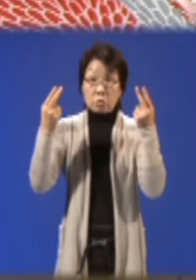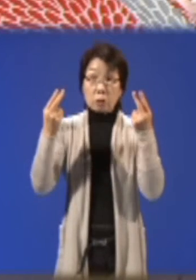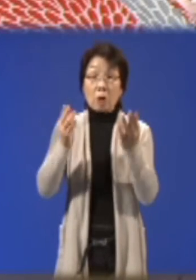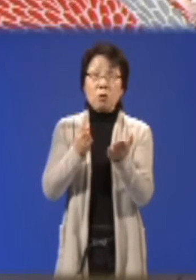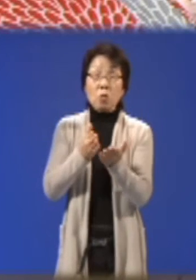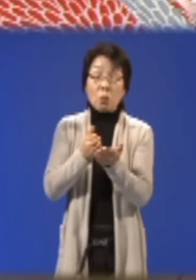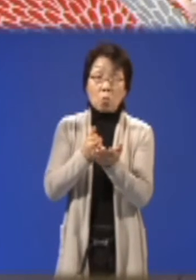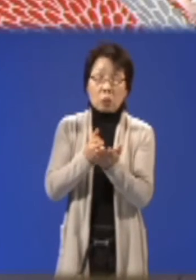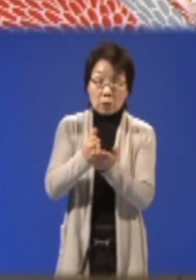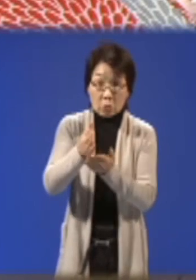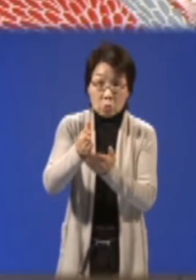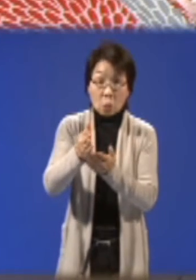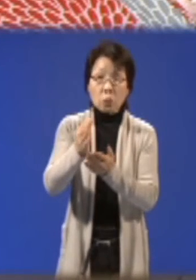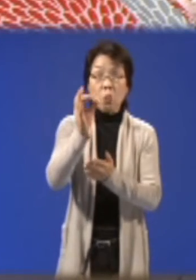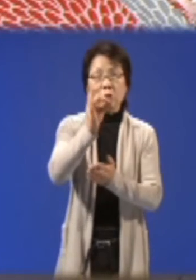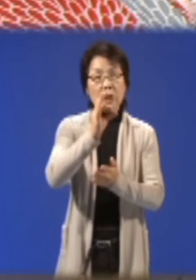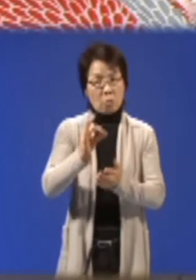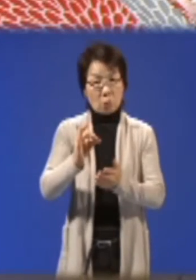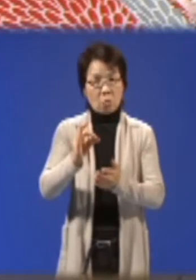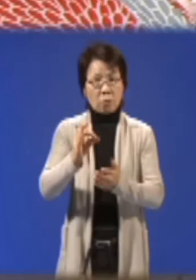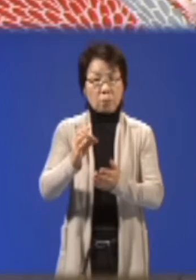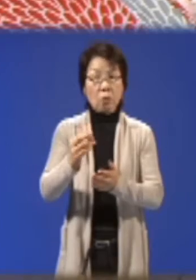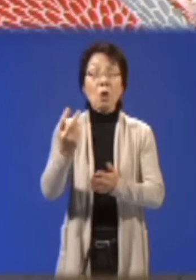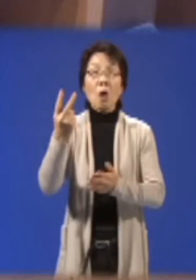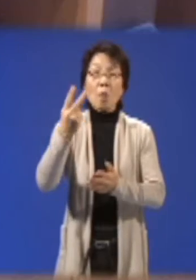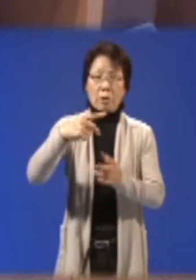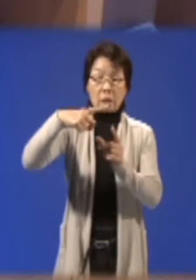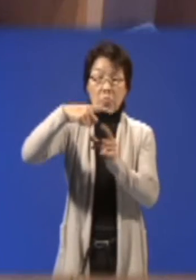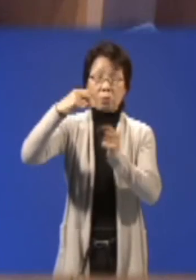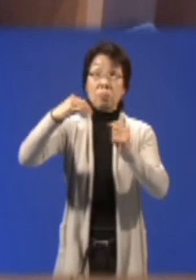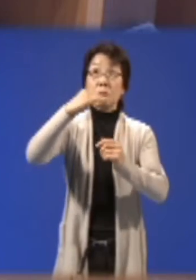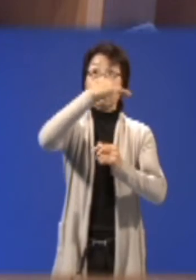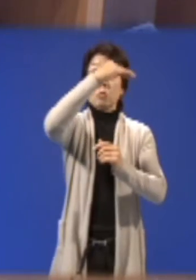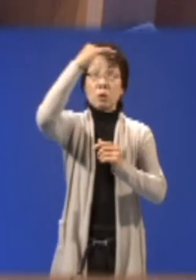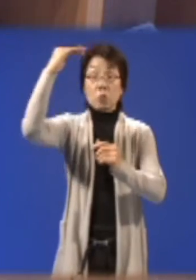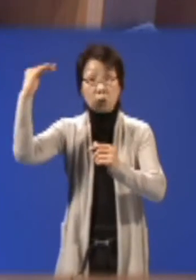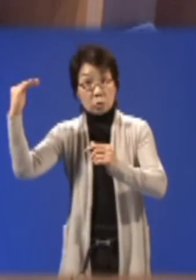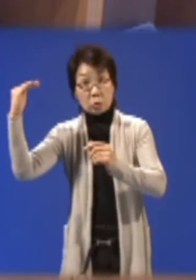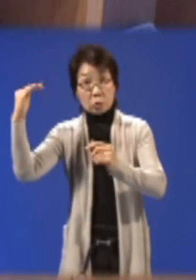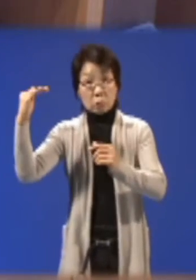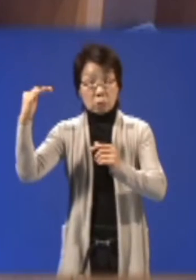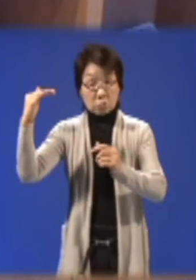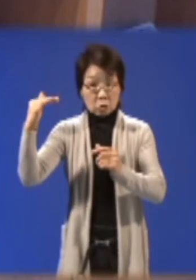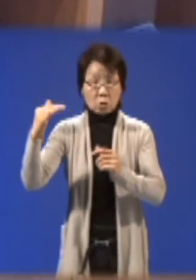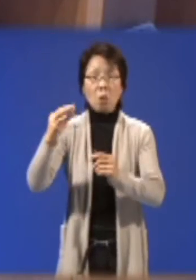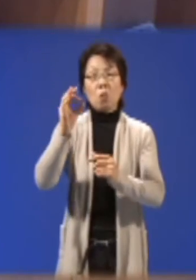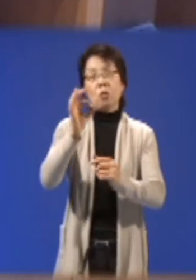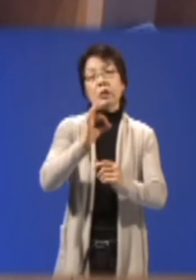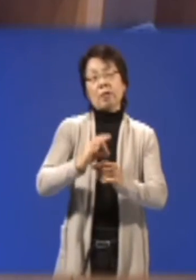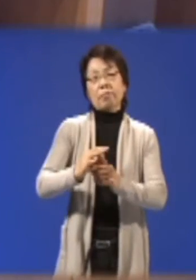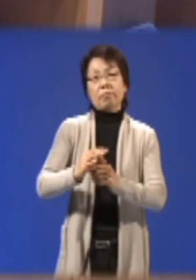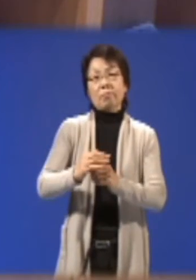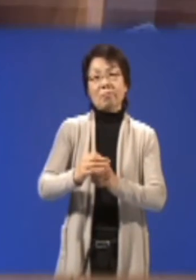ッズ、プラネタリウムに関するグッズも発売しているんですよ。